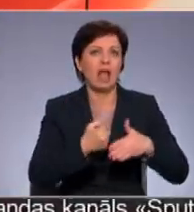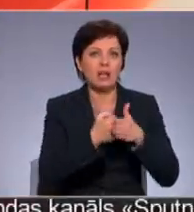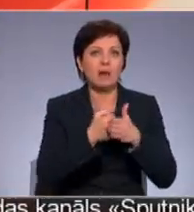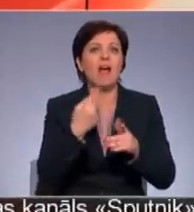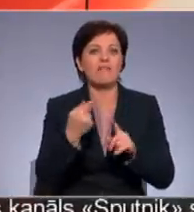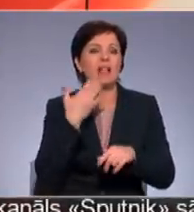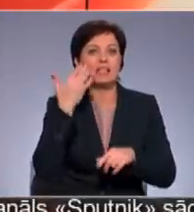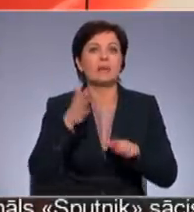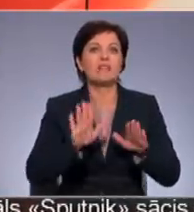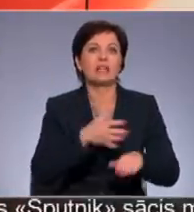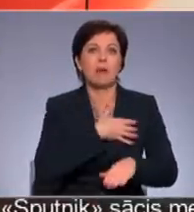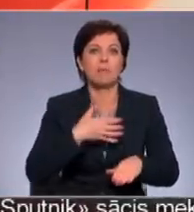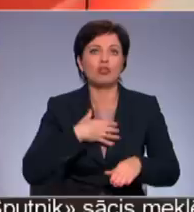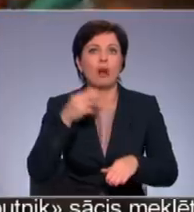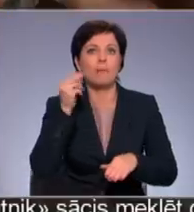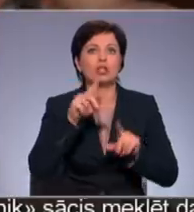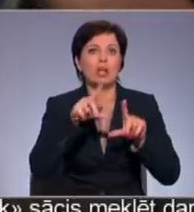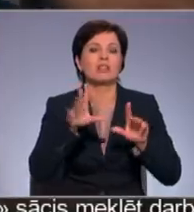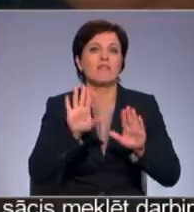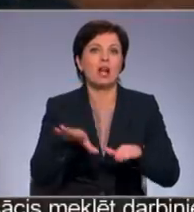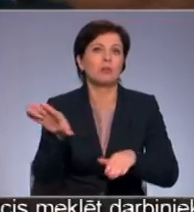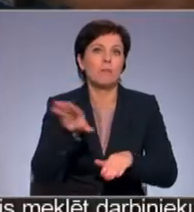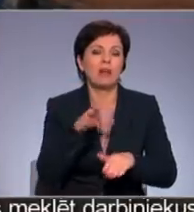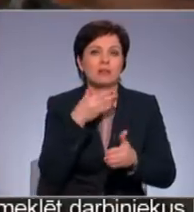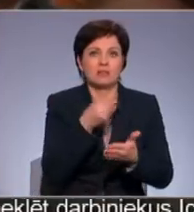skaidrot devās Latgales kolēģi.